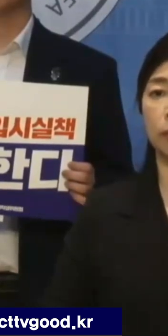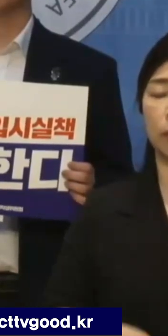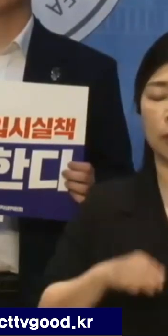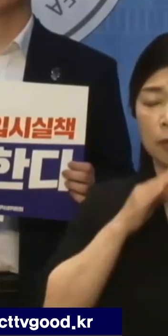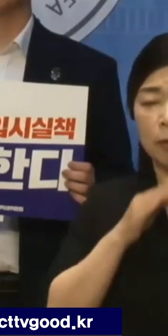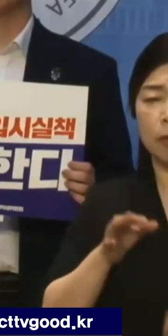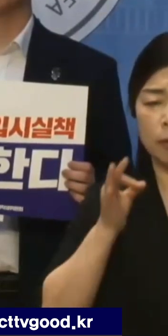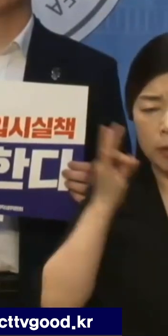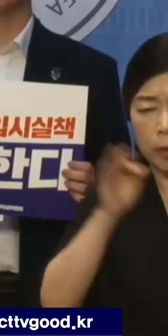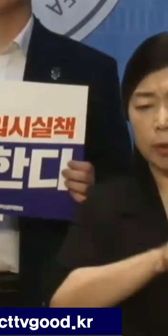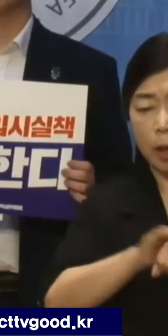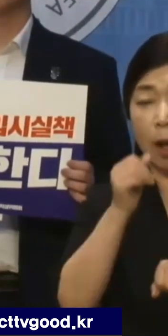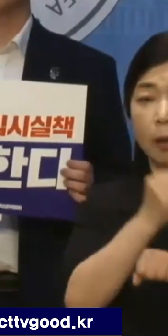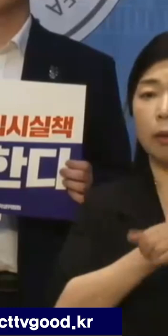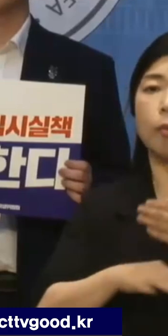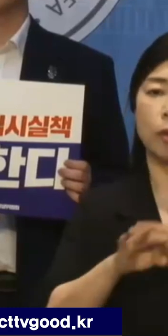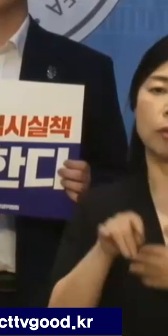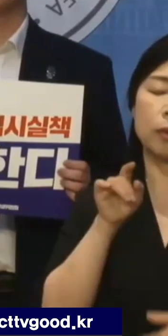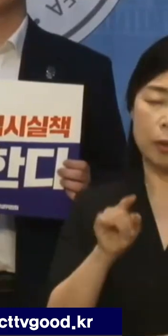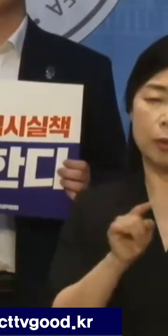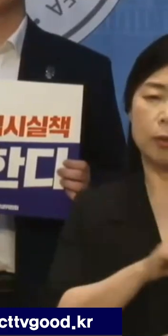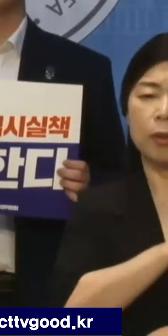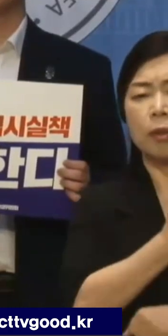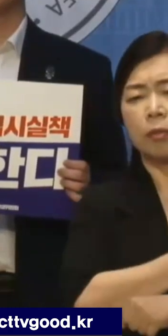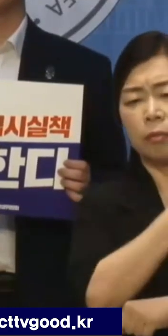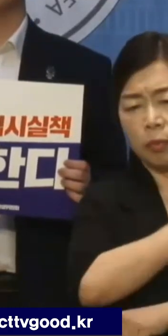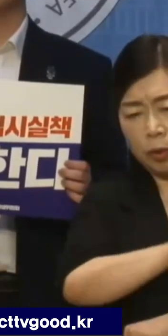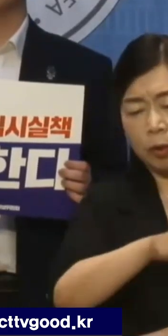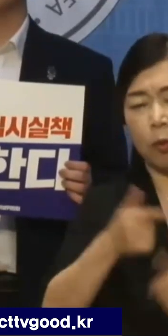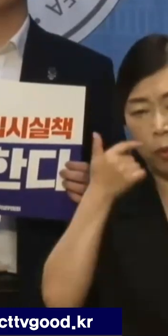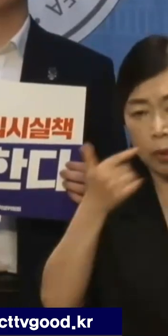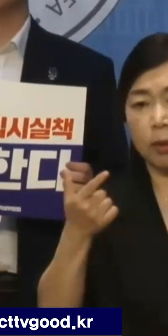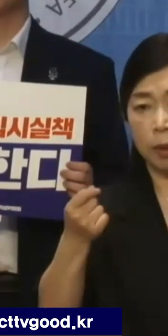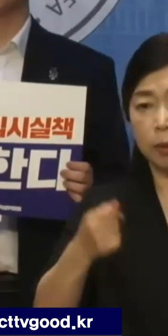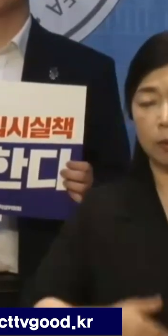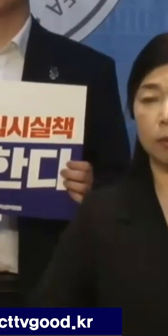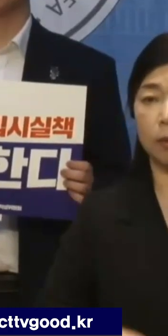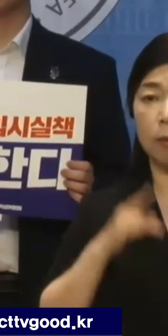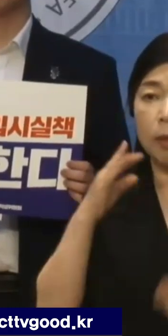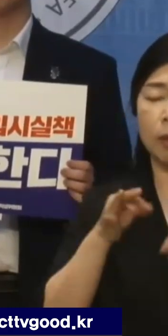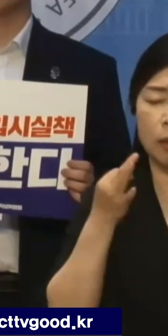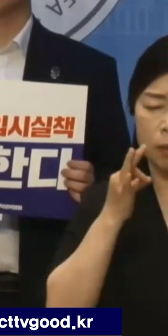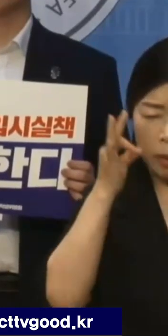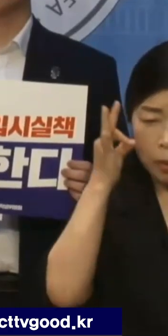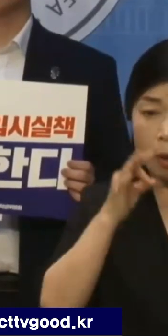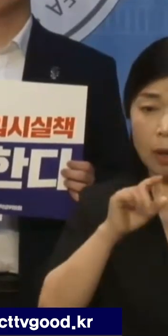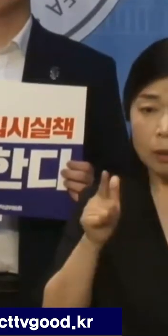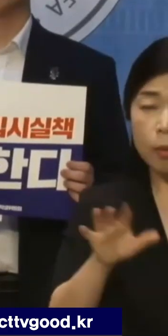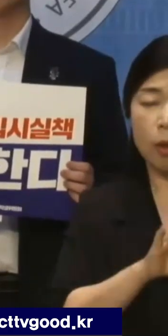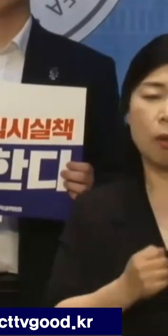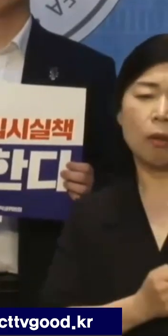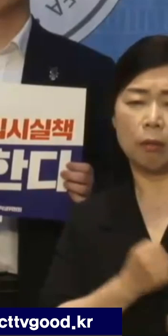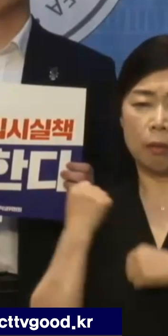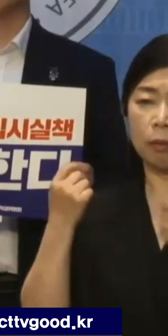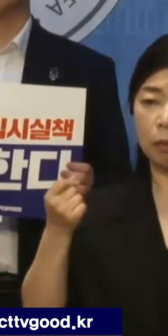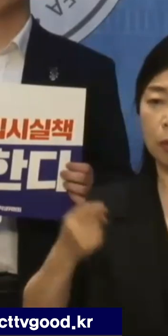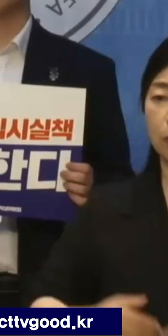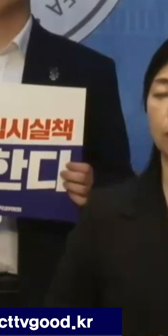정말 최선을 다한 것이라면 이는 무능의 극치고 최선이 아니라면 나태함의 표본입니다.